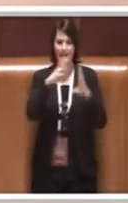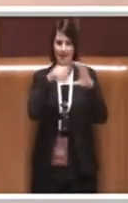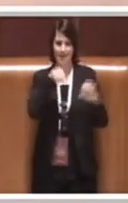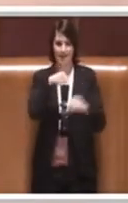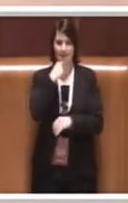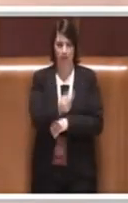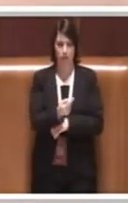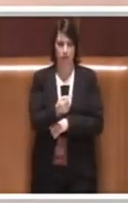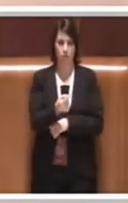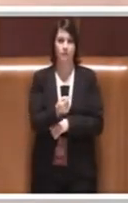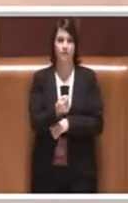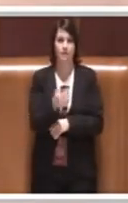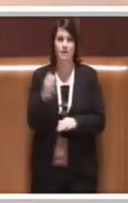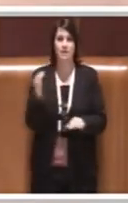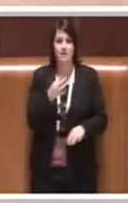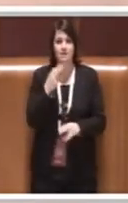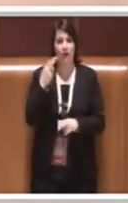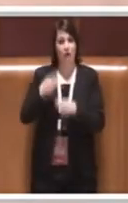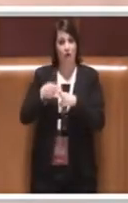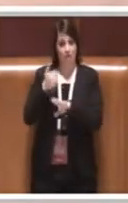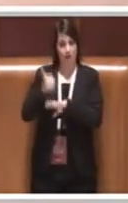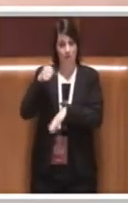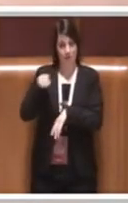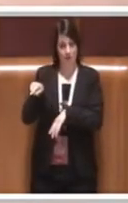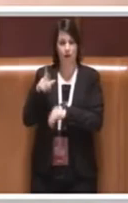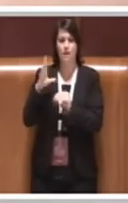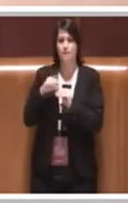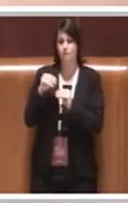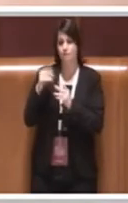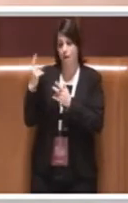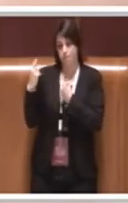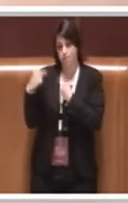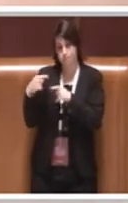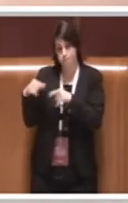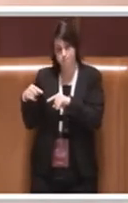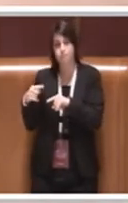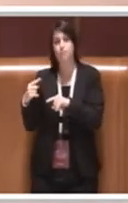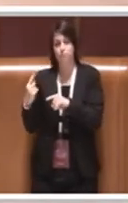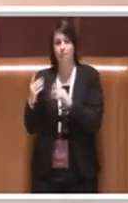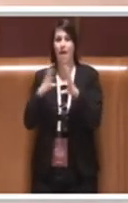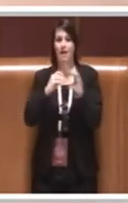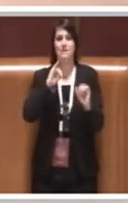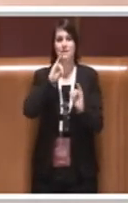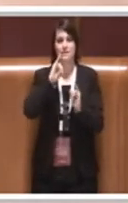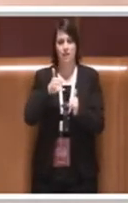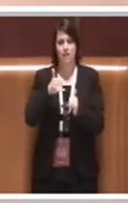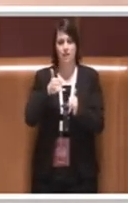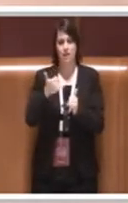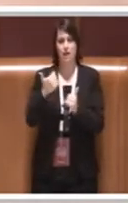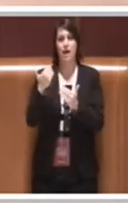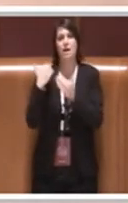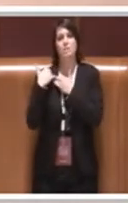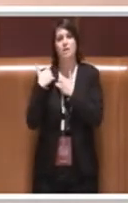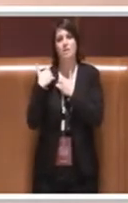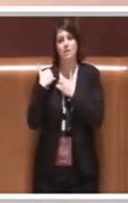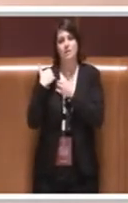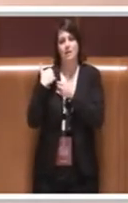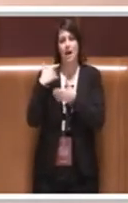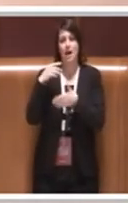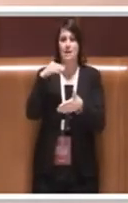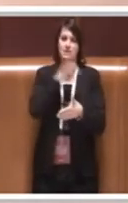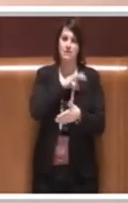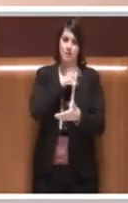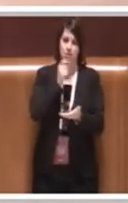che a fronte di certe azioni da parte di Roma Capitale, l'azienda, tutta la responsabilità, il pagamento